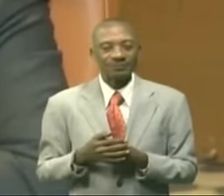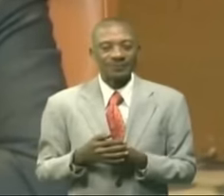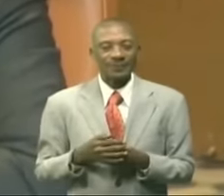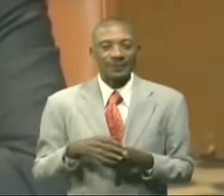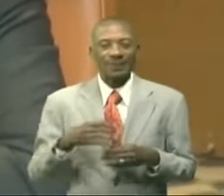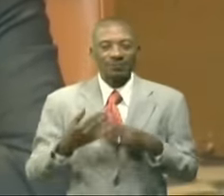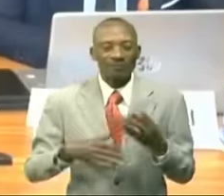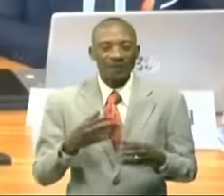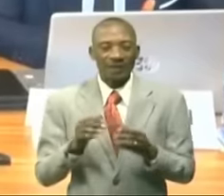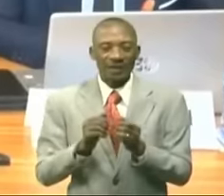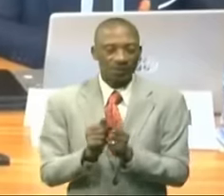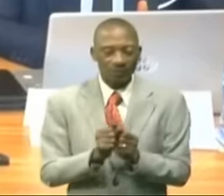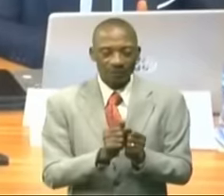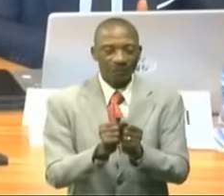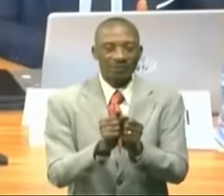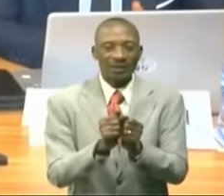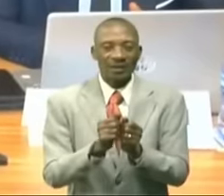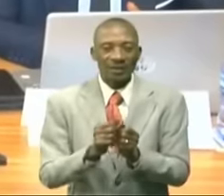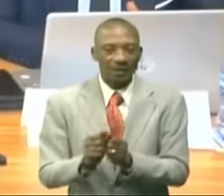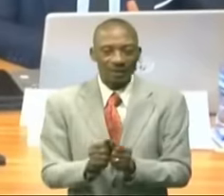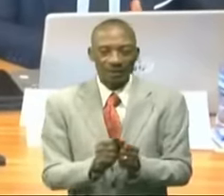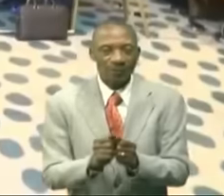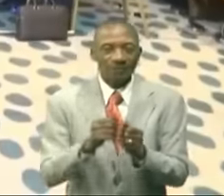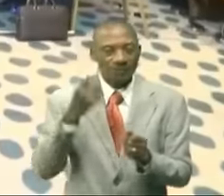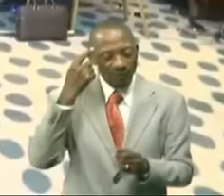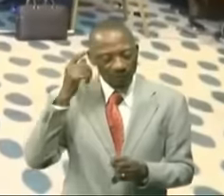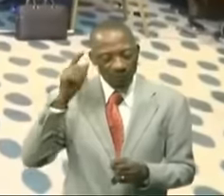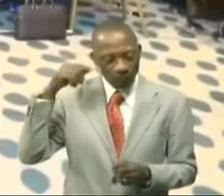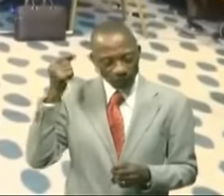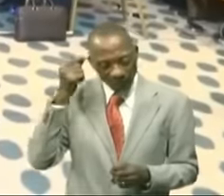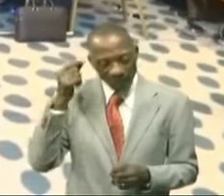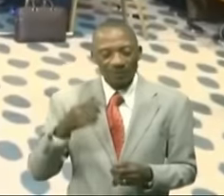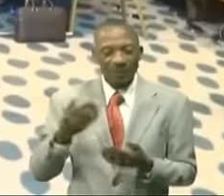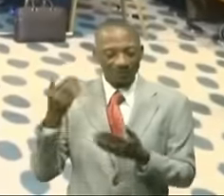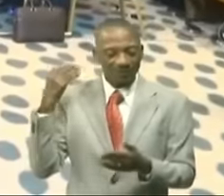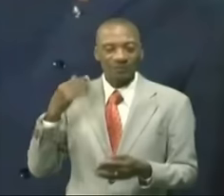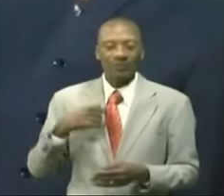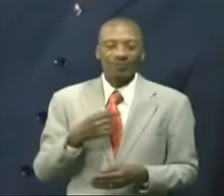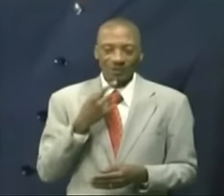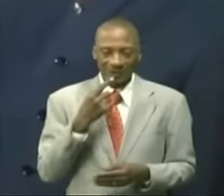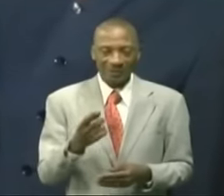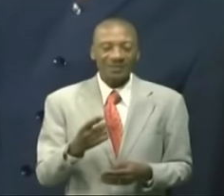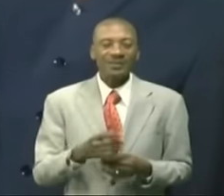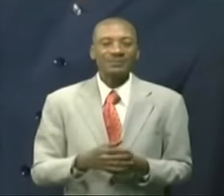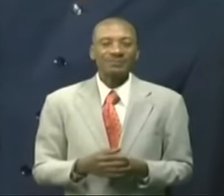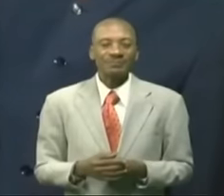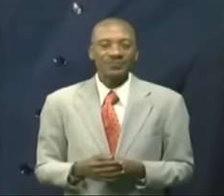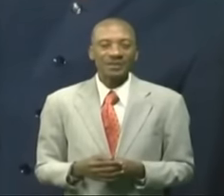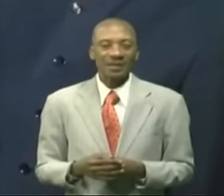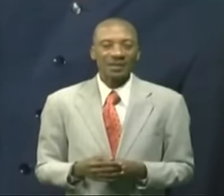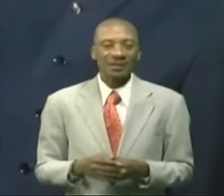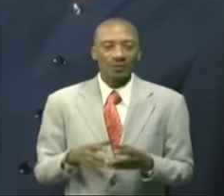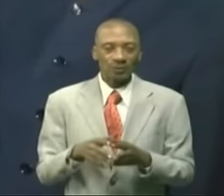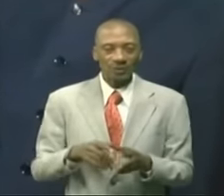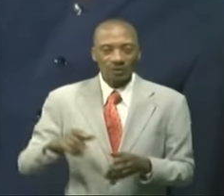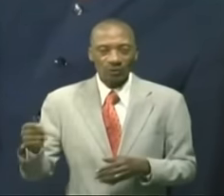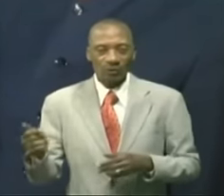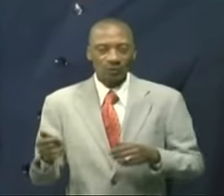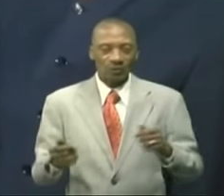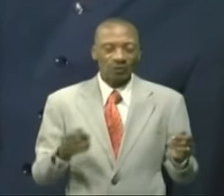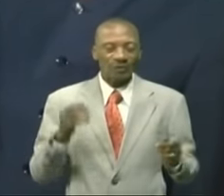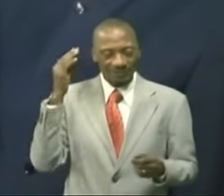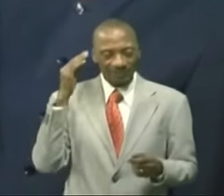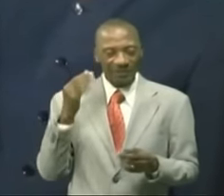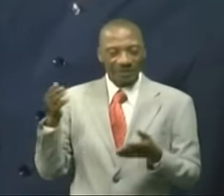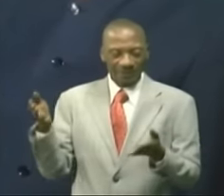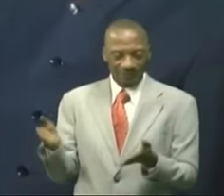accompagnement sérieux pour le compte du gouvernement, comme je l'ai dit, et ça a été rappelé encore une fois avec les autres collègues qui étaient là